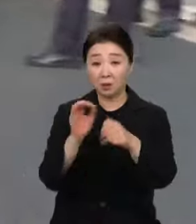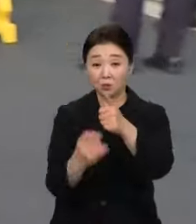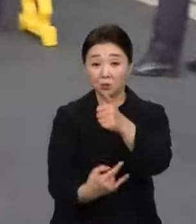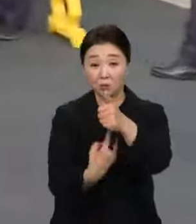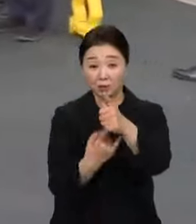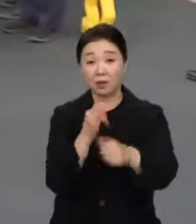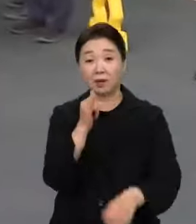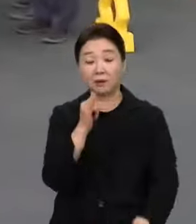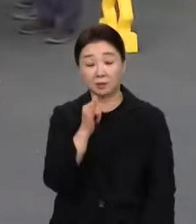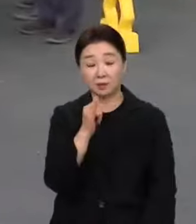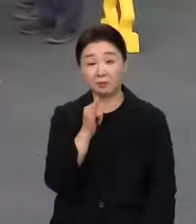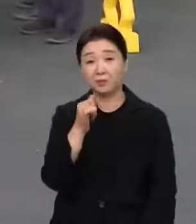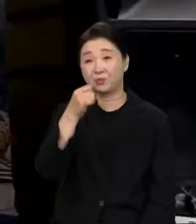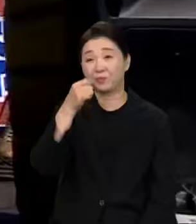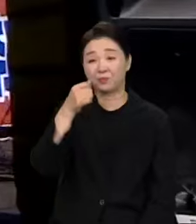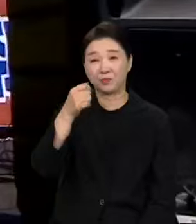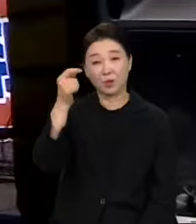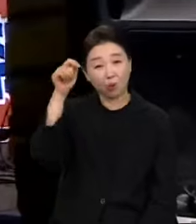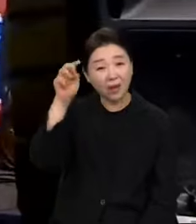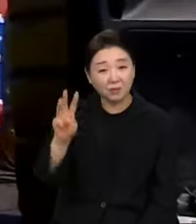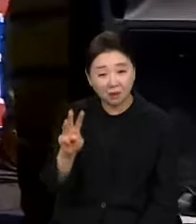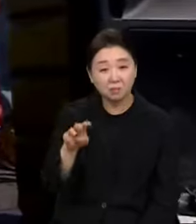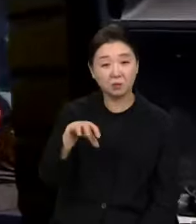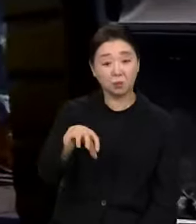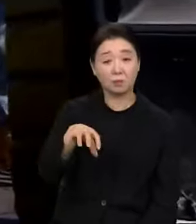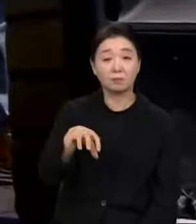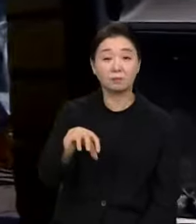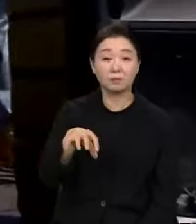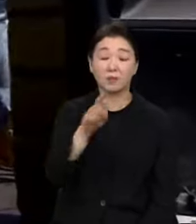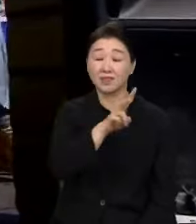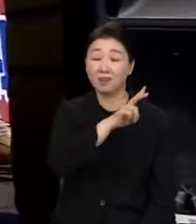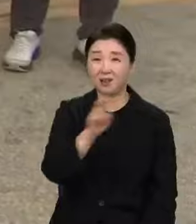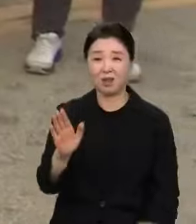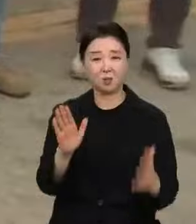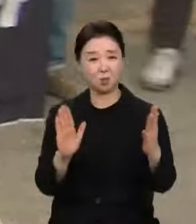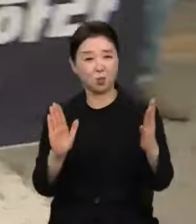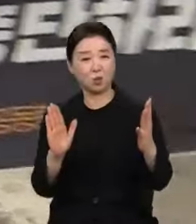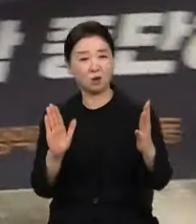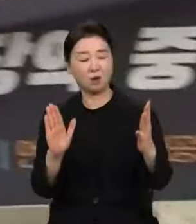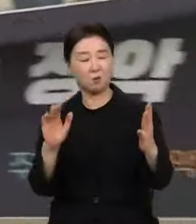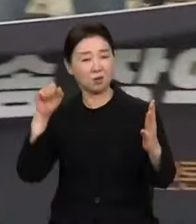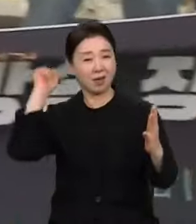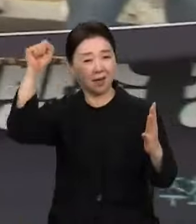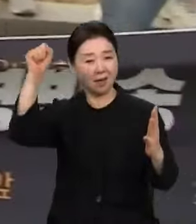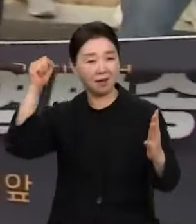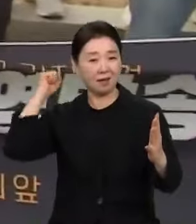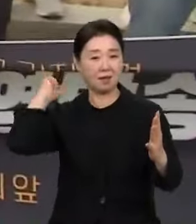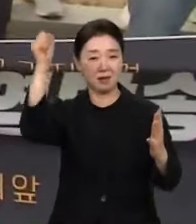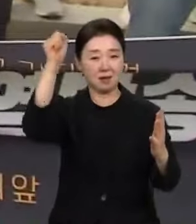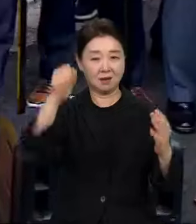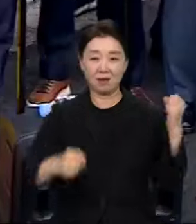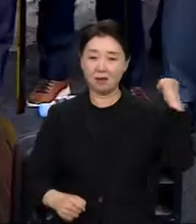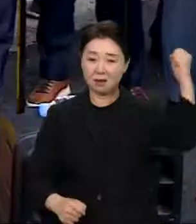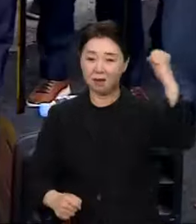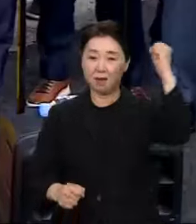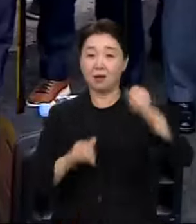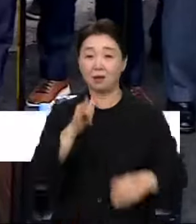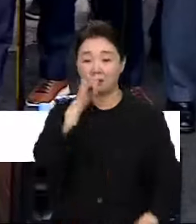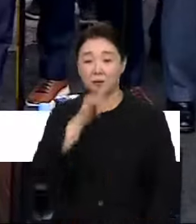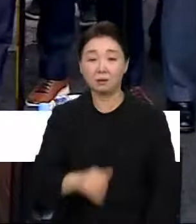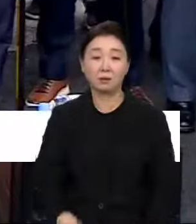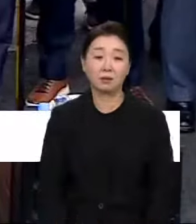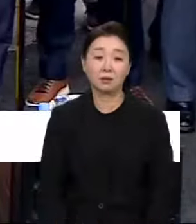방송통신위원회가 있는 정부 과천청사 앞. 여야가 도로를 사이에 두고 맞불 성격의 기자회견을 열었습니다.